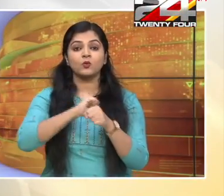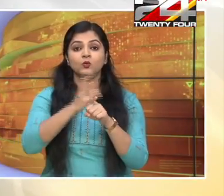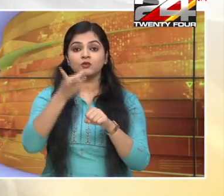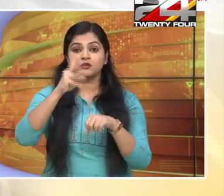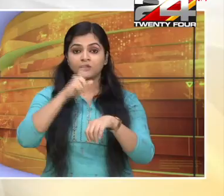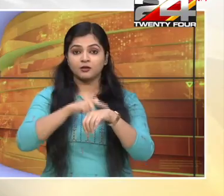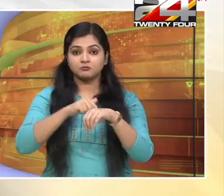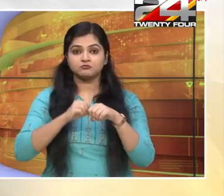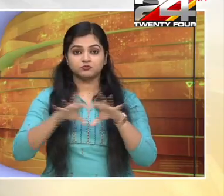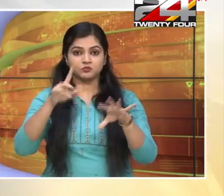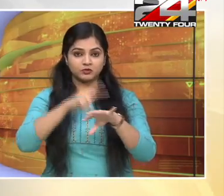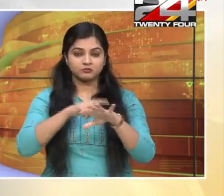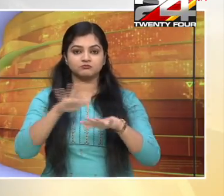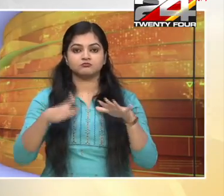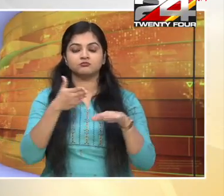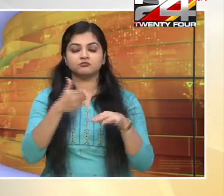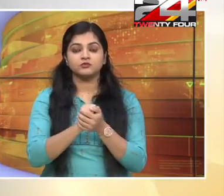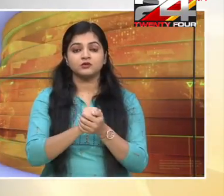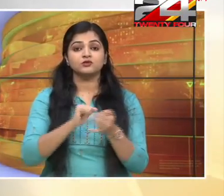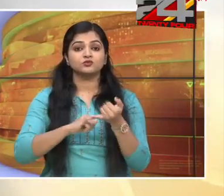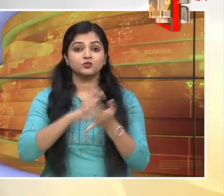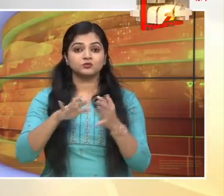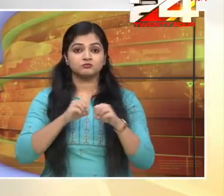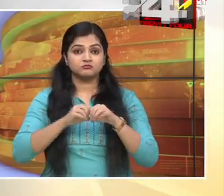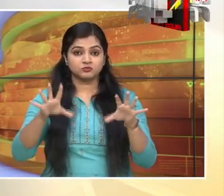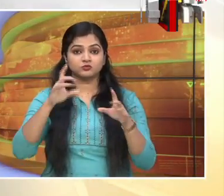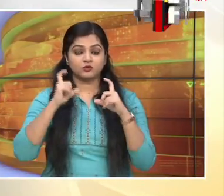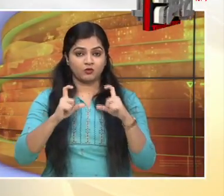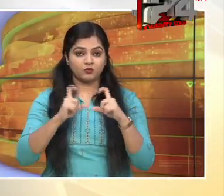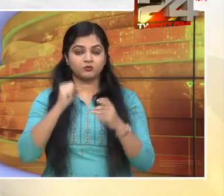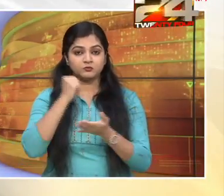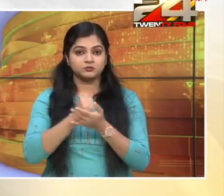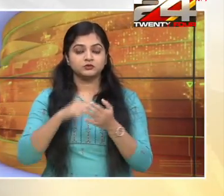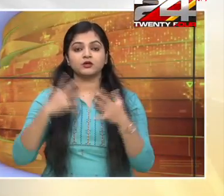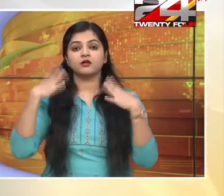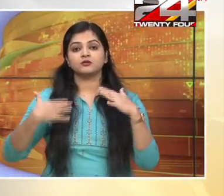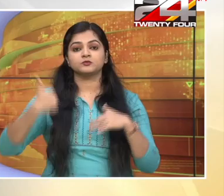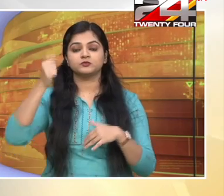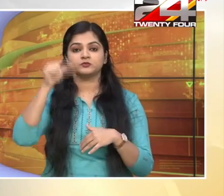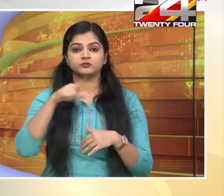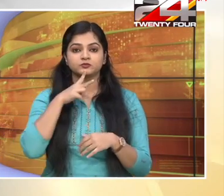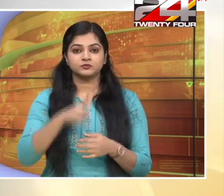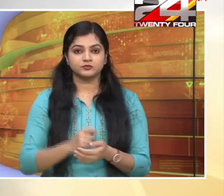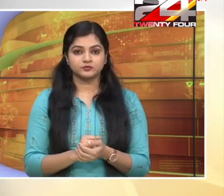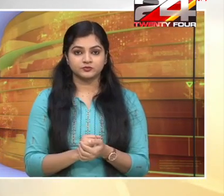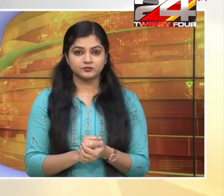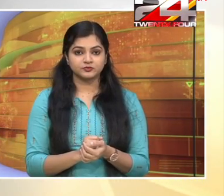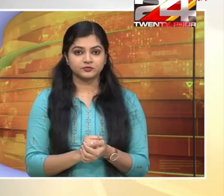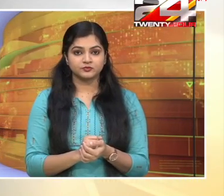പശ്ചാത്തലത്തിലാണ് നടപടി. സാമൂഹിക വ്യാപനം ഉണ്ടാകാതിരിക്കാനുള്ള ജാഗ്രത വേണമെന്ന് ആരോഗ്യമന്ത്രി വീണ ജോർജ് പറഞ്ഞു.